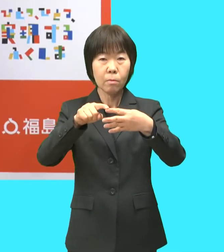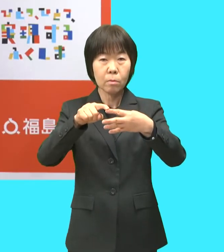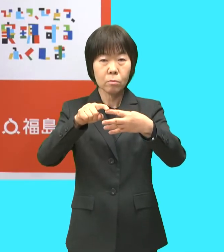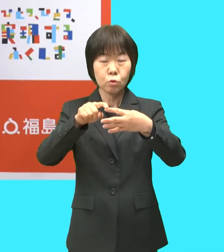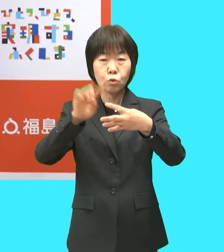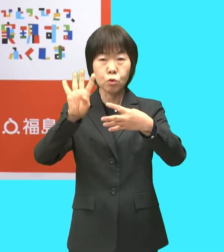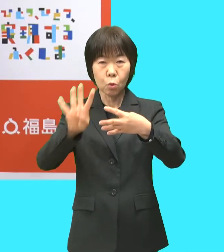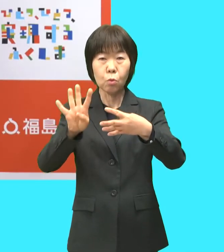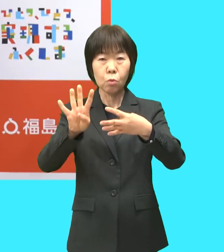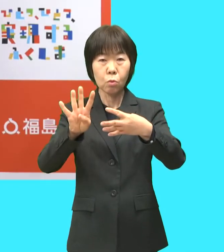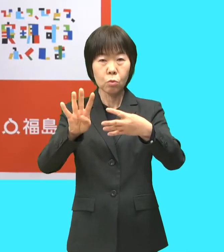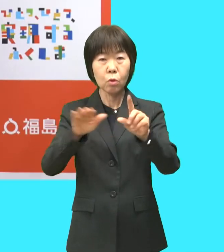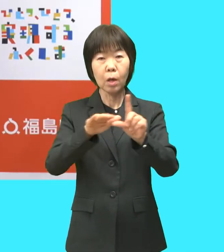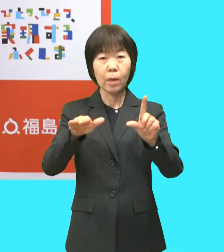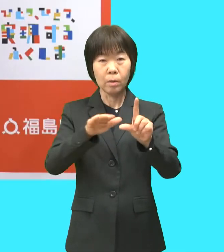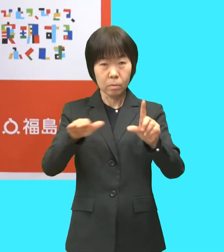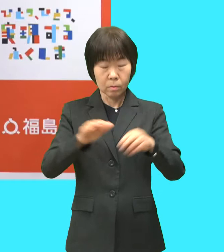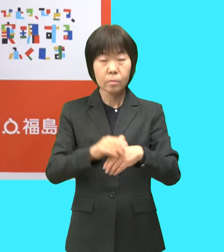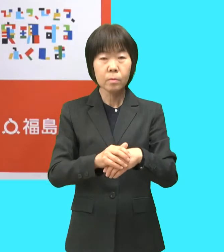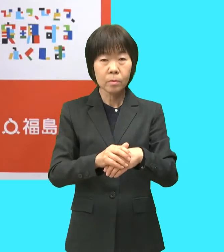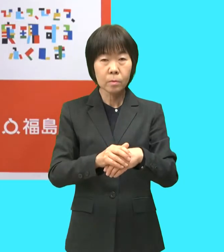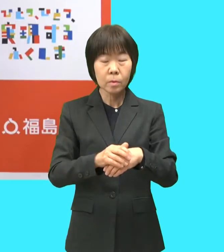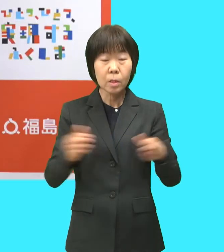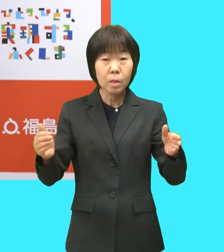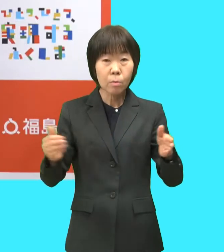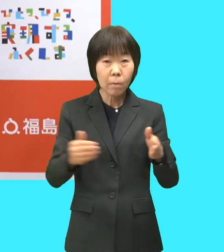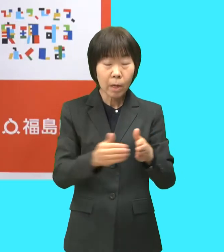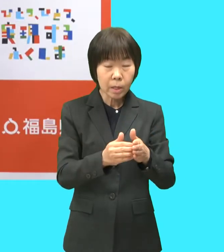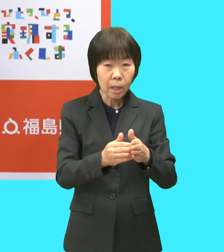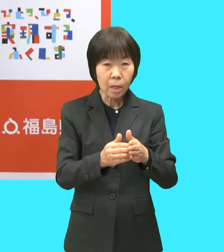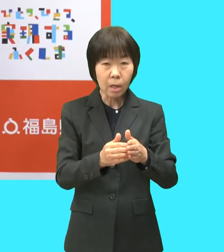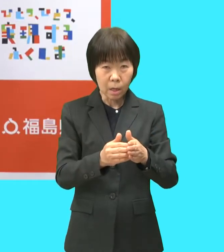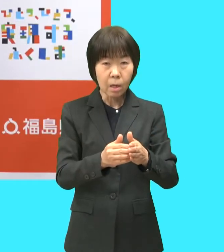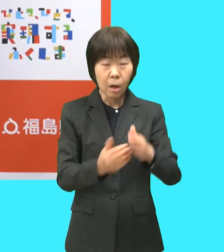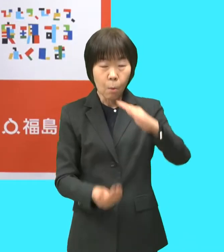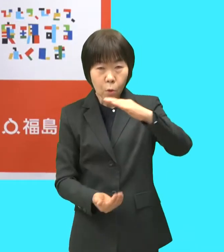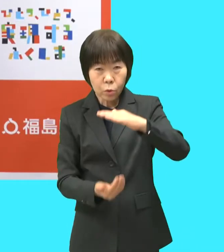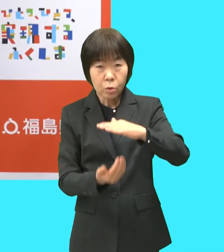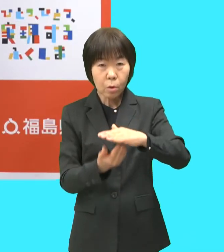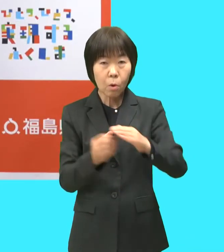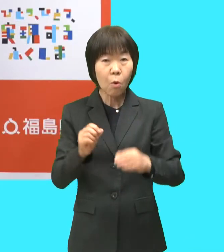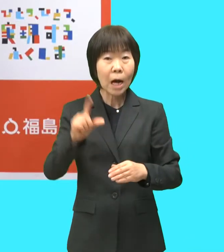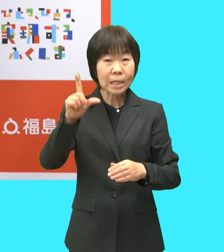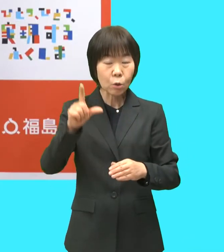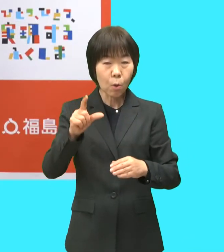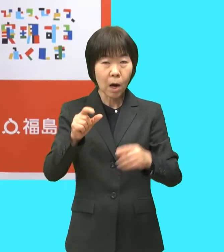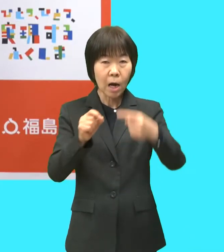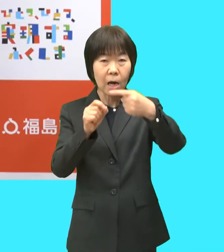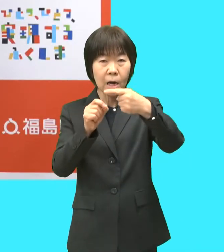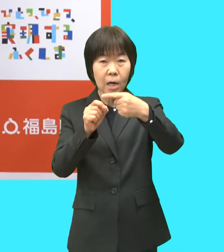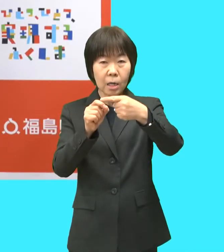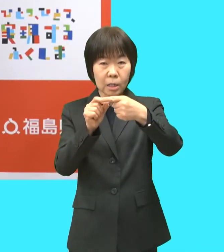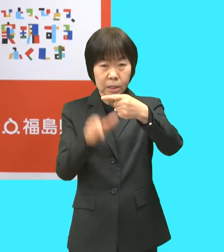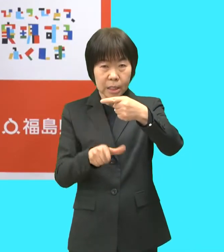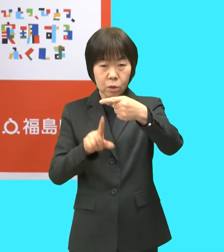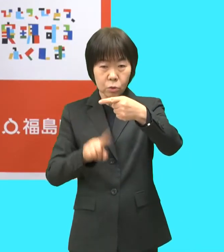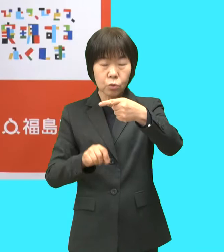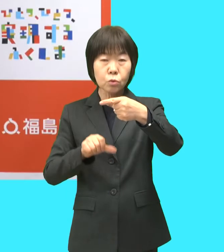準ということになります。これまで最も占有率が高かったのは1月15日の